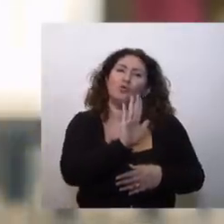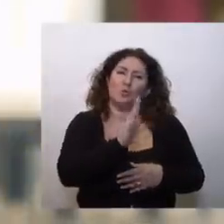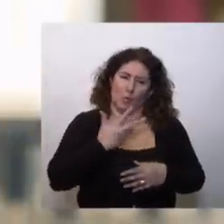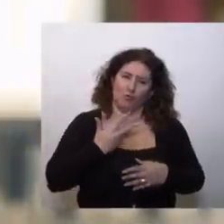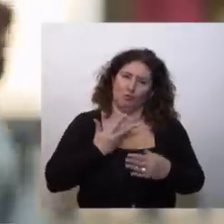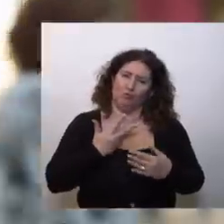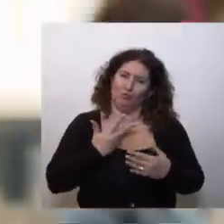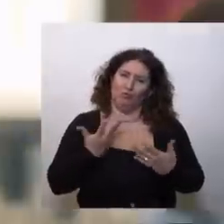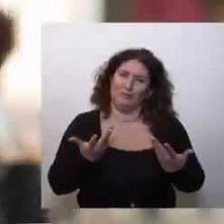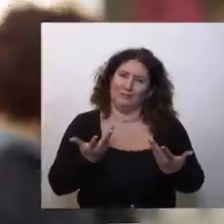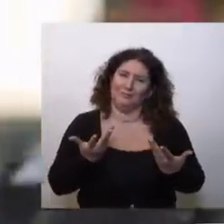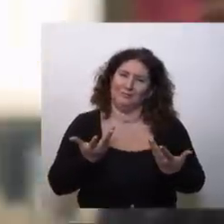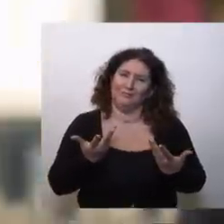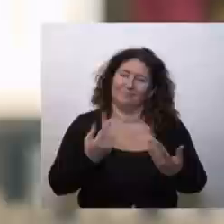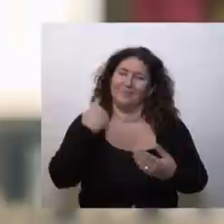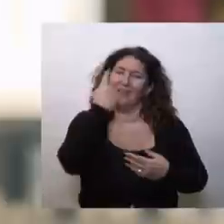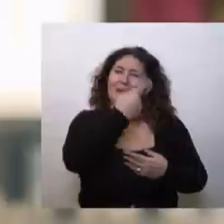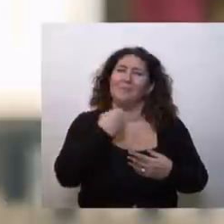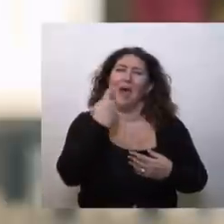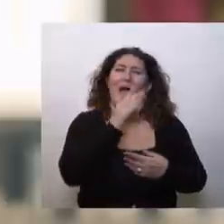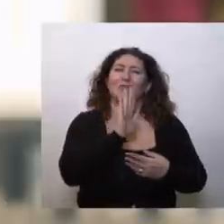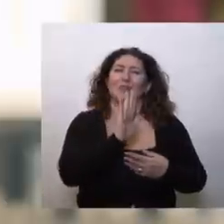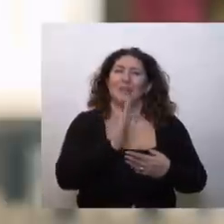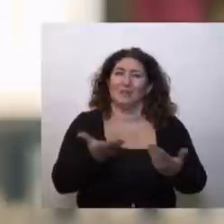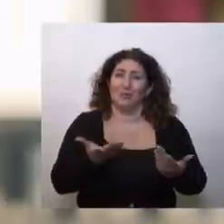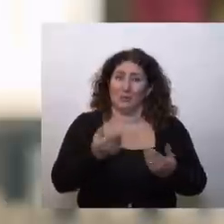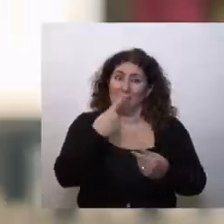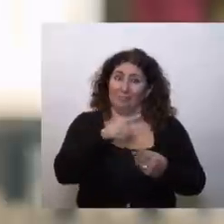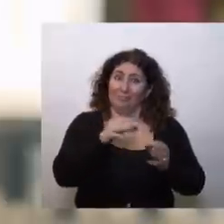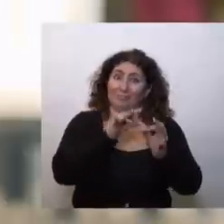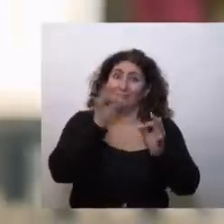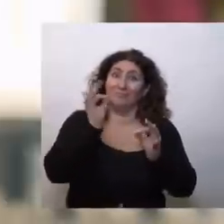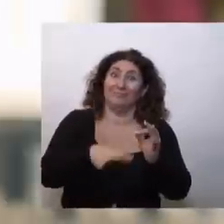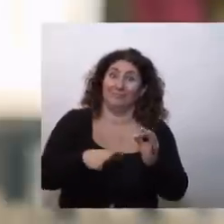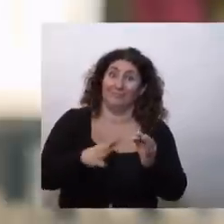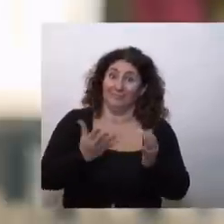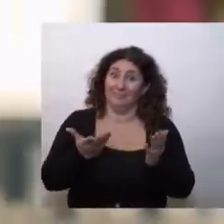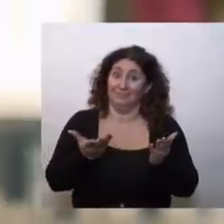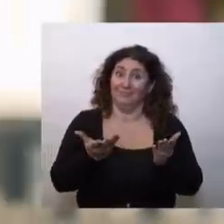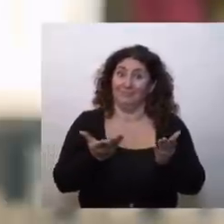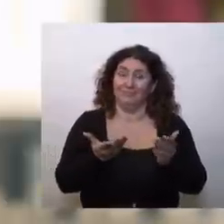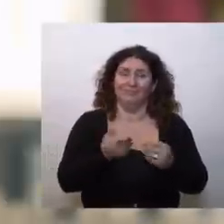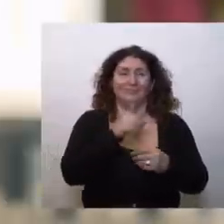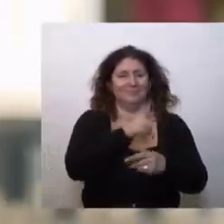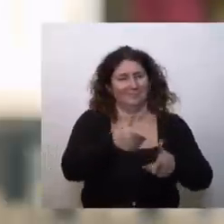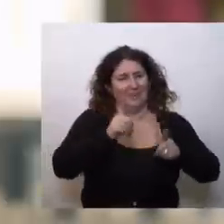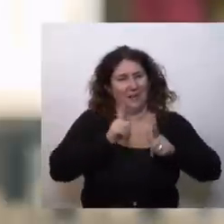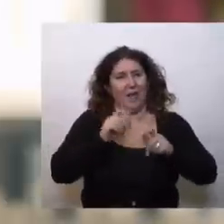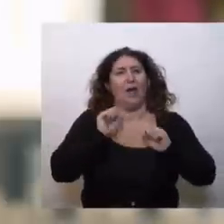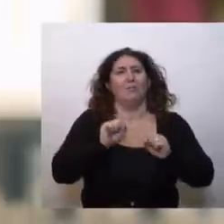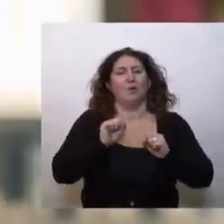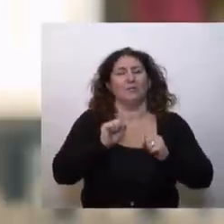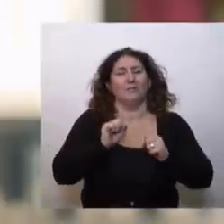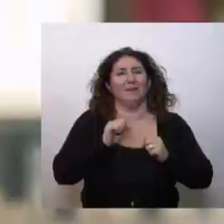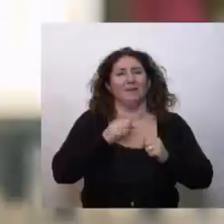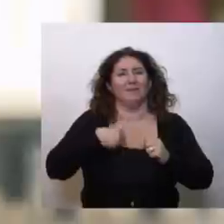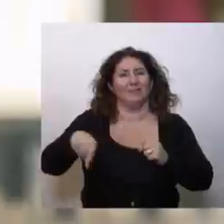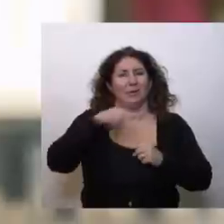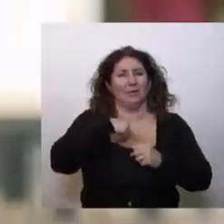tempo, con la sua immagine e con quell'immediatezza ci aiuta anche una